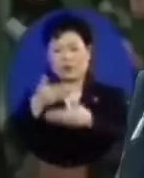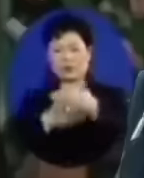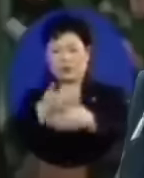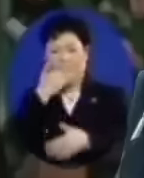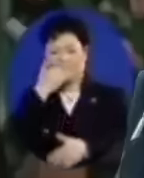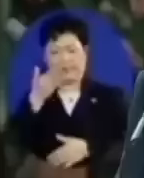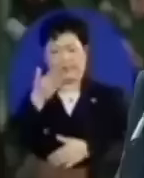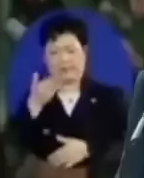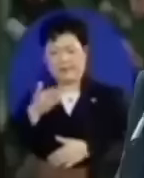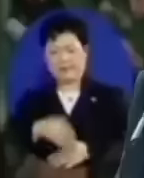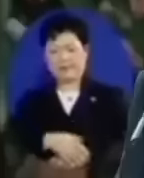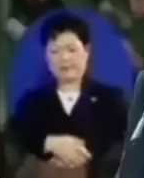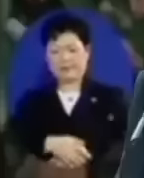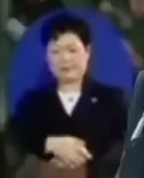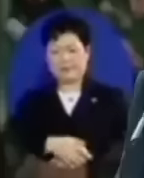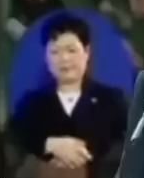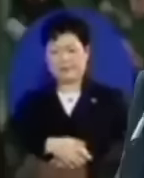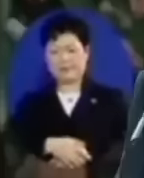것입니다.